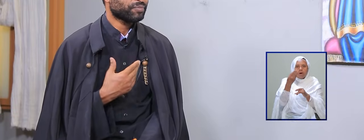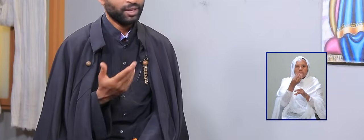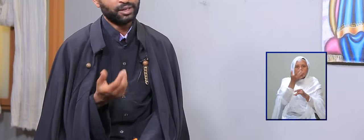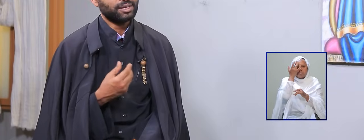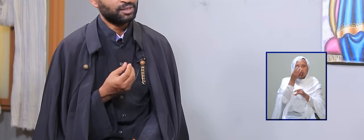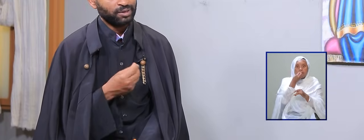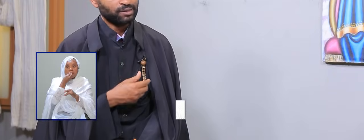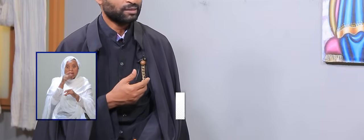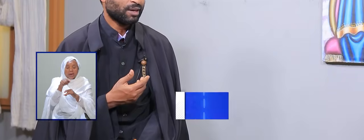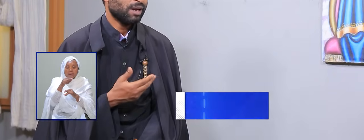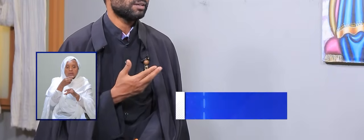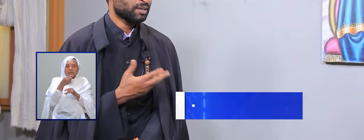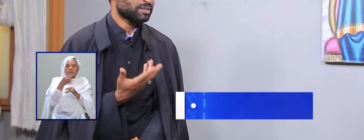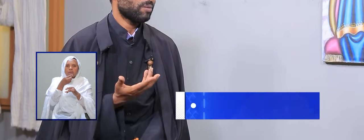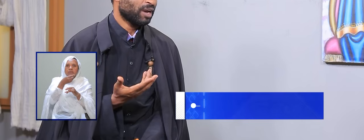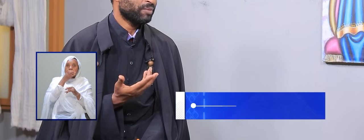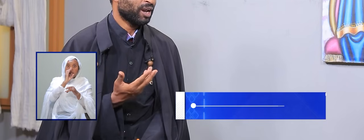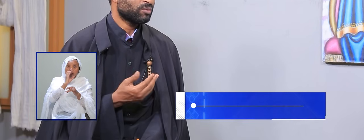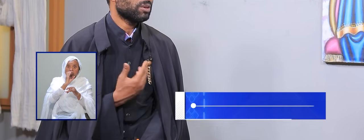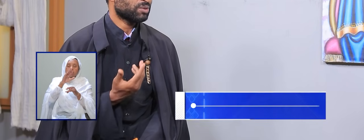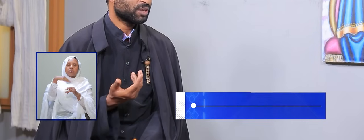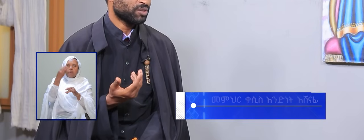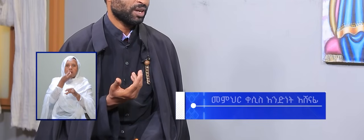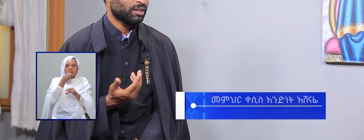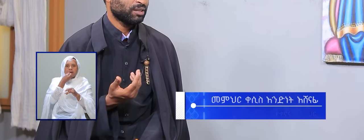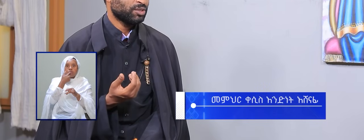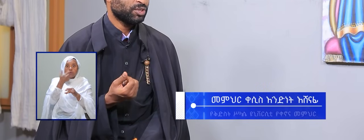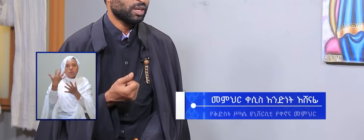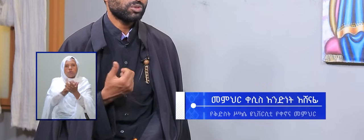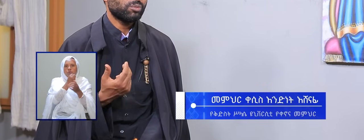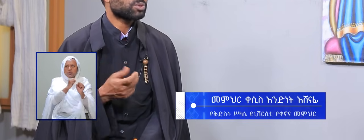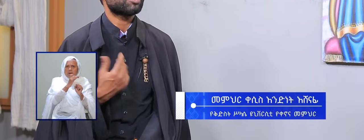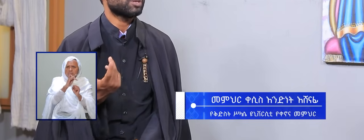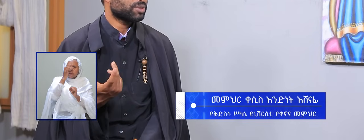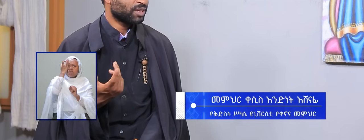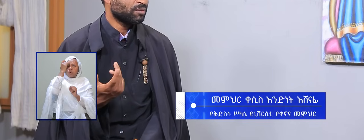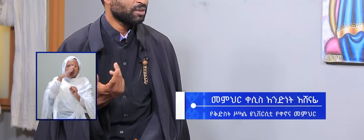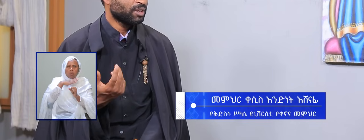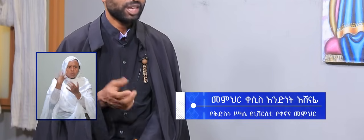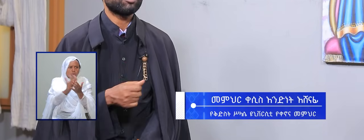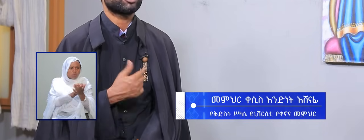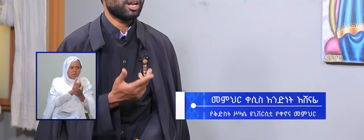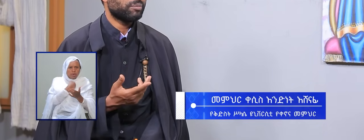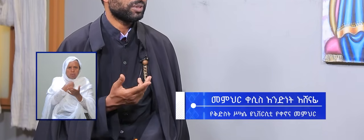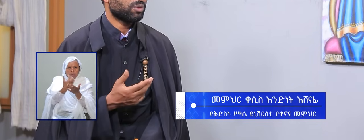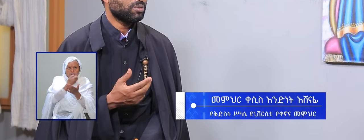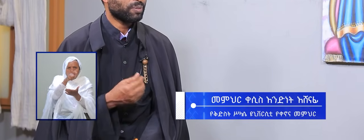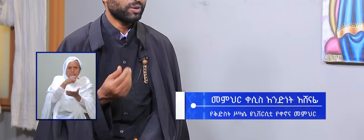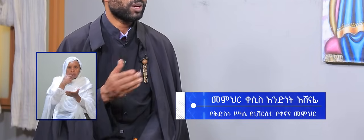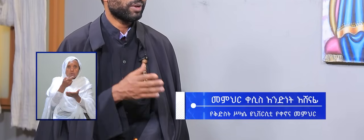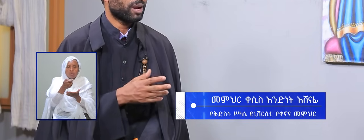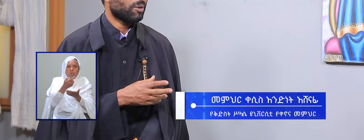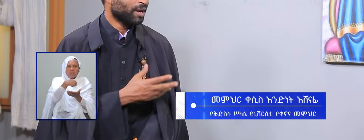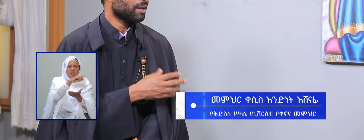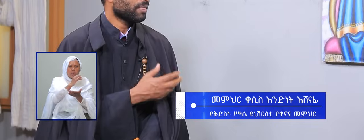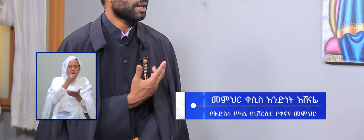ከምበላ ይህን ቅዳሴ ጠበል ጠጣና ከዛ በኋላ በላለው ሊወስደው ይችላል እንጂ እንደው ዝም ብሎ ሰው ስለወሰደው እኔ መውሰድ አለብኝ ብሎ